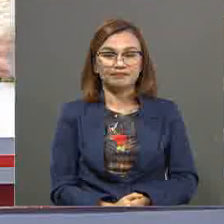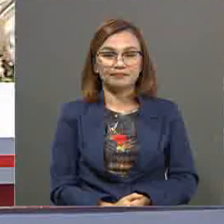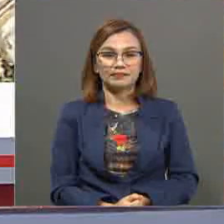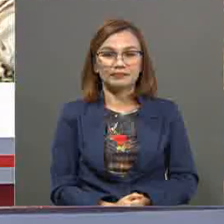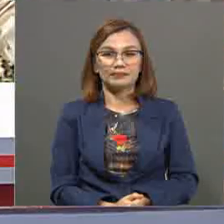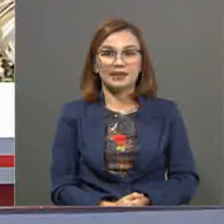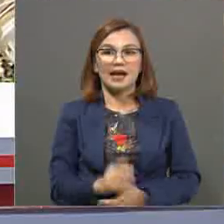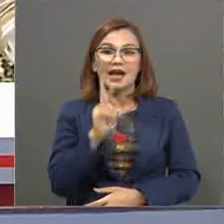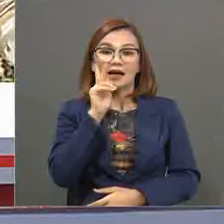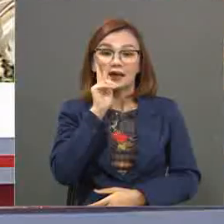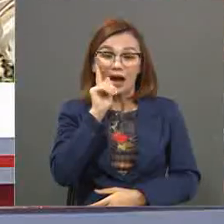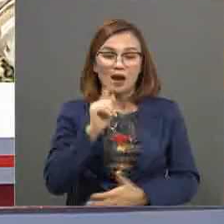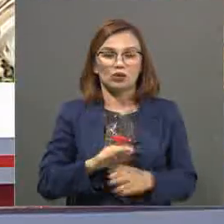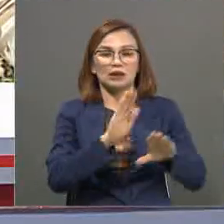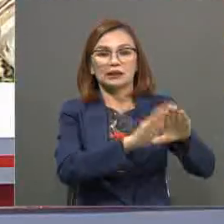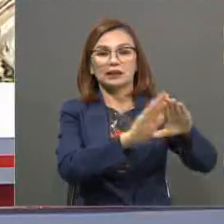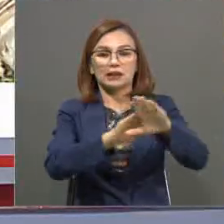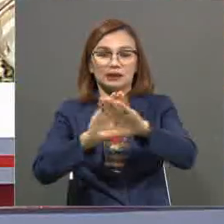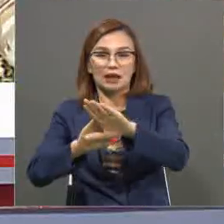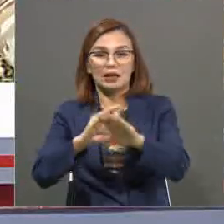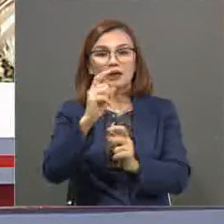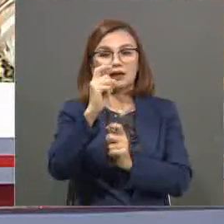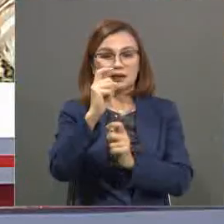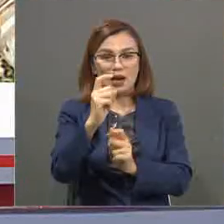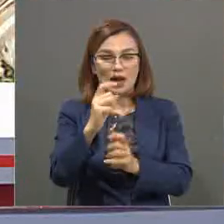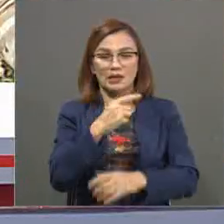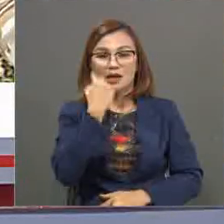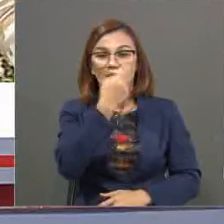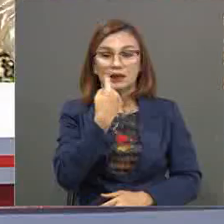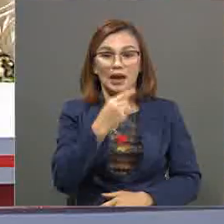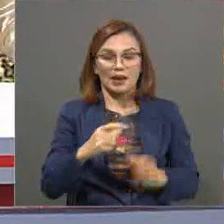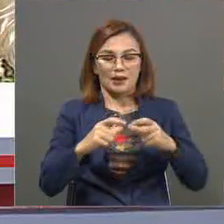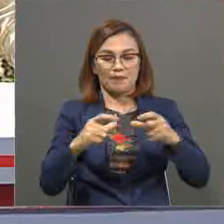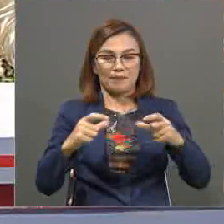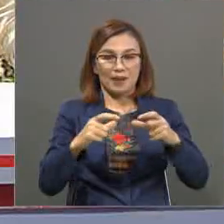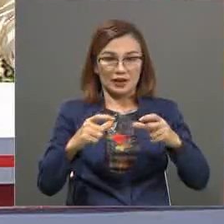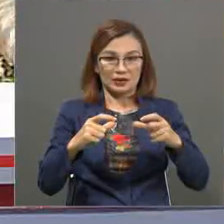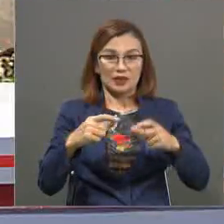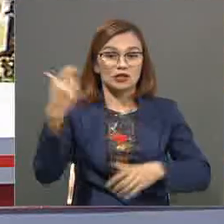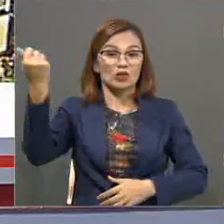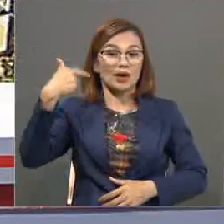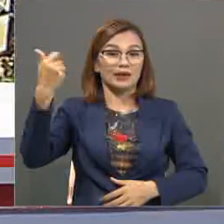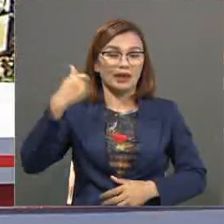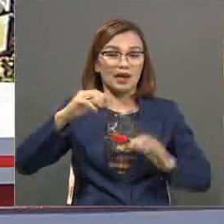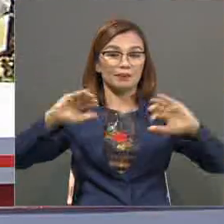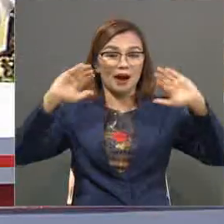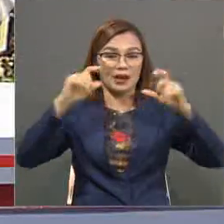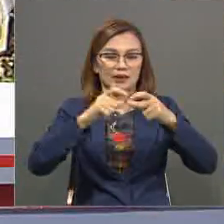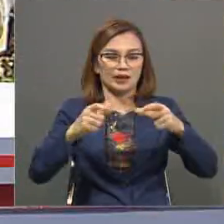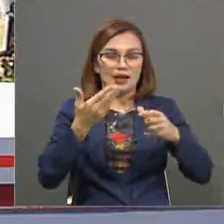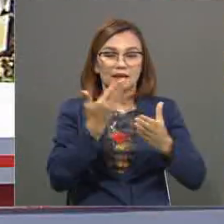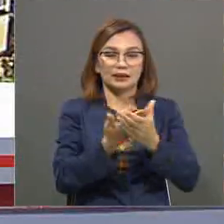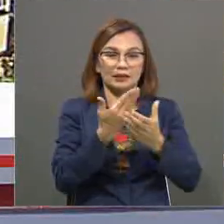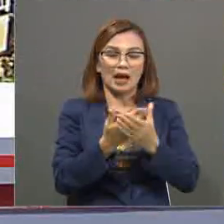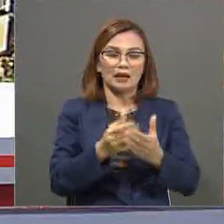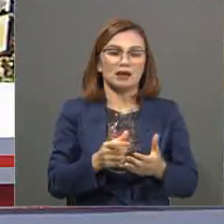สลับมาที่ข่าวเตือนภัยกันหน่อยนะครับคุณผู้ชมโดยเฉพาะอย่างยิ่งท่านที่ใช้บัตรสวัสดิการแห่งรัฐถูกมฮะในเก็จะมีวงเงินอยู่เอาไป